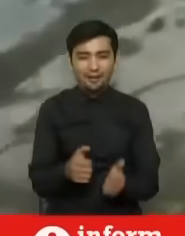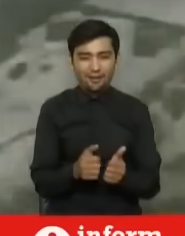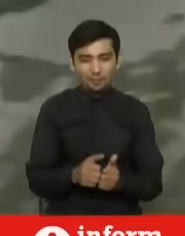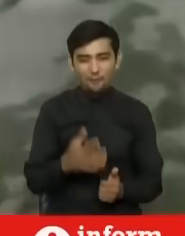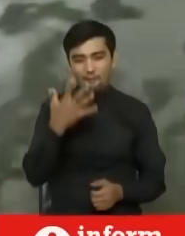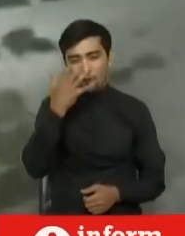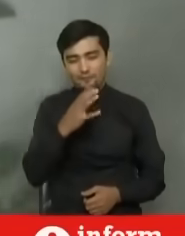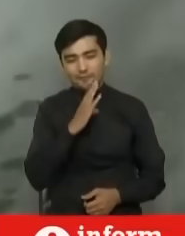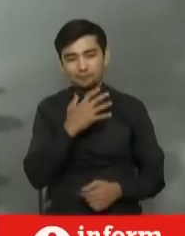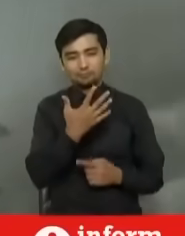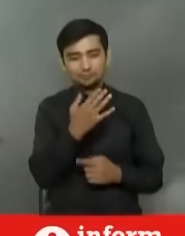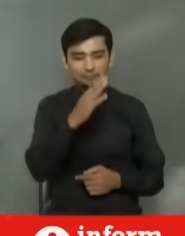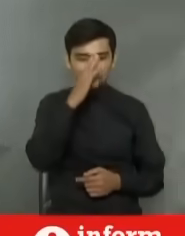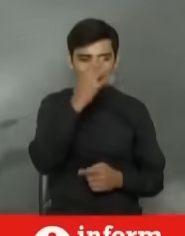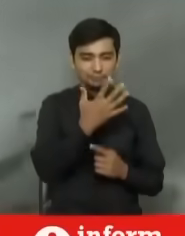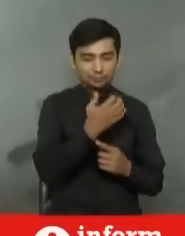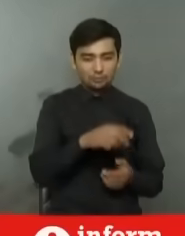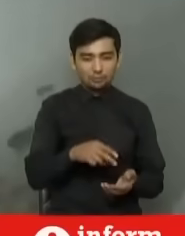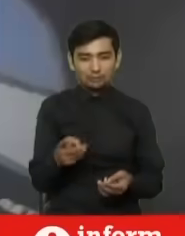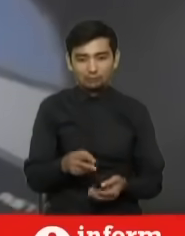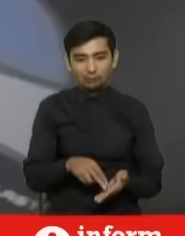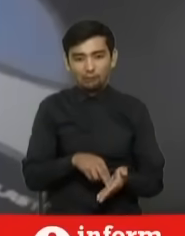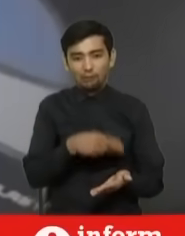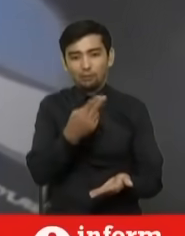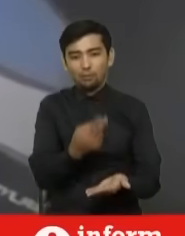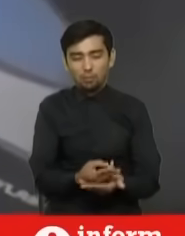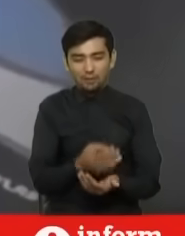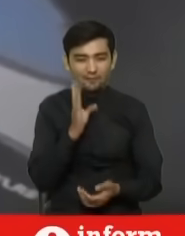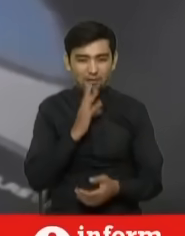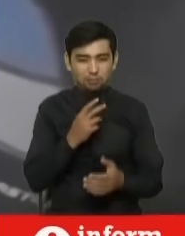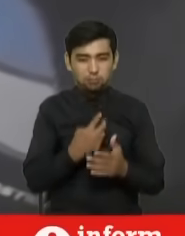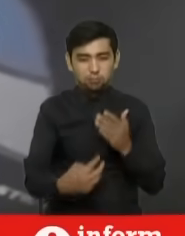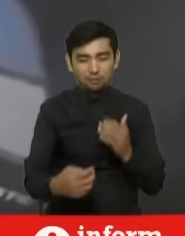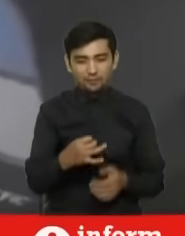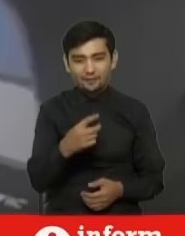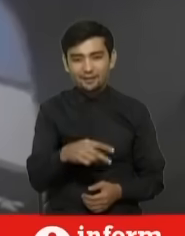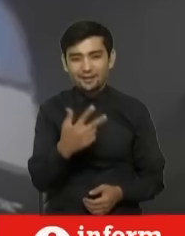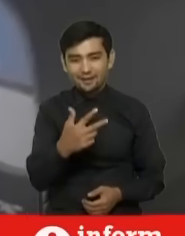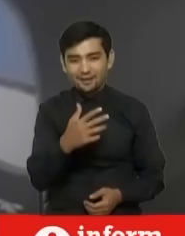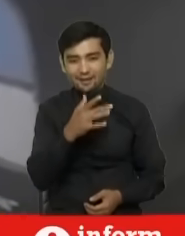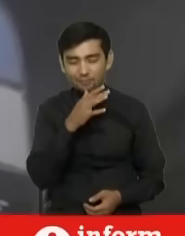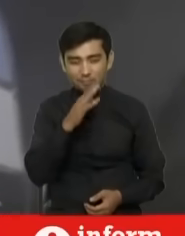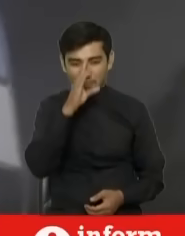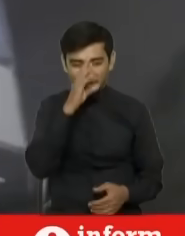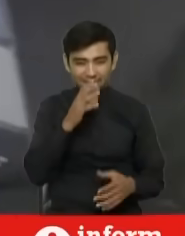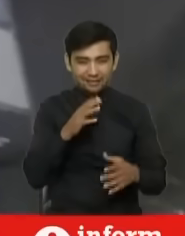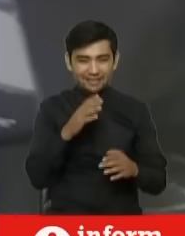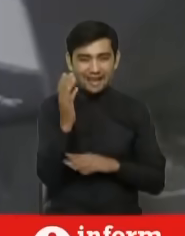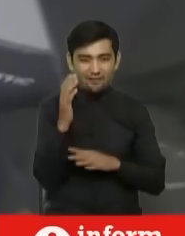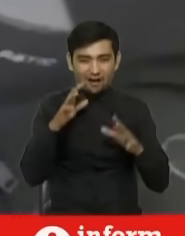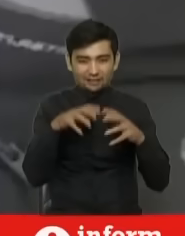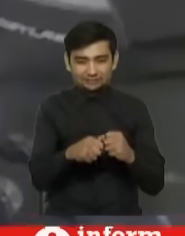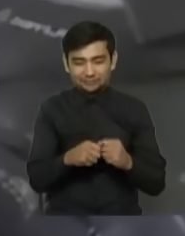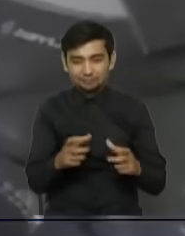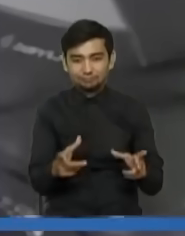фотоға түскен қыз бен жігіттің аяғы тайып, суға ағып кеткен екен. 23 жастағы жігіт ағаштан ұстап аман қалса, 16